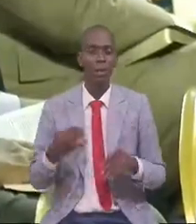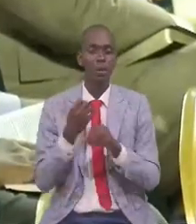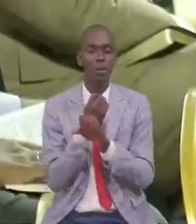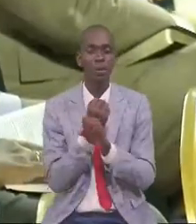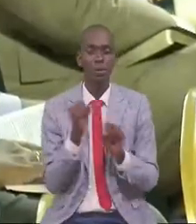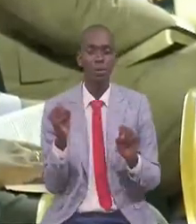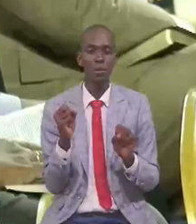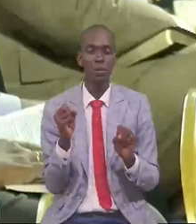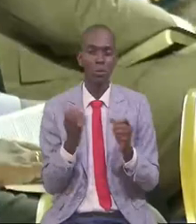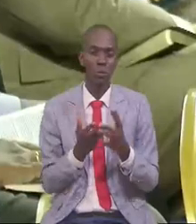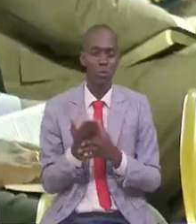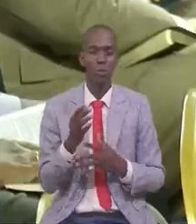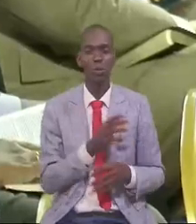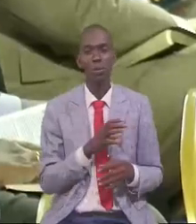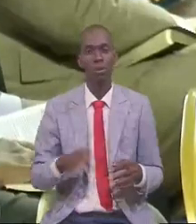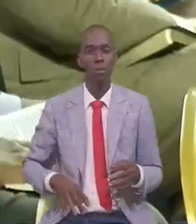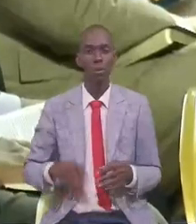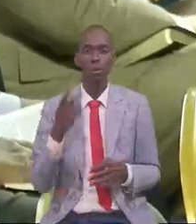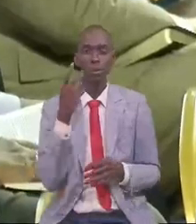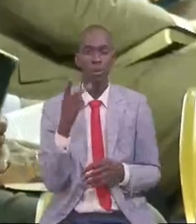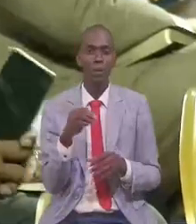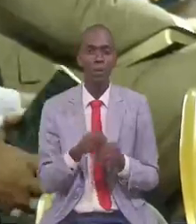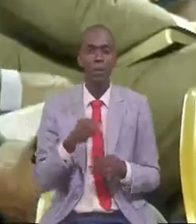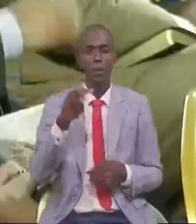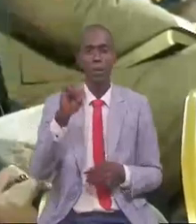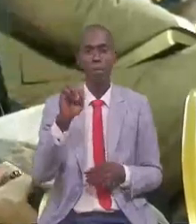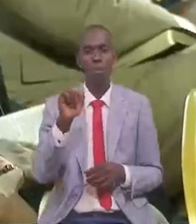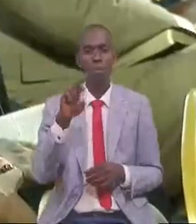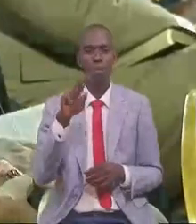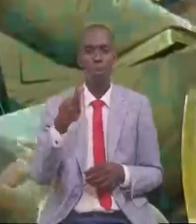Christ. Revenons en Marc au chapitre 2.